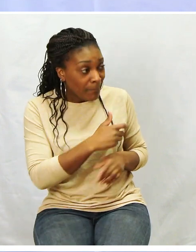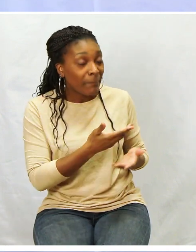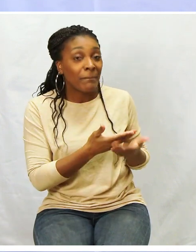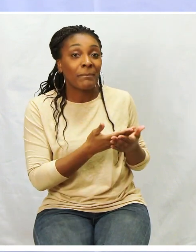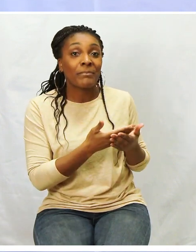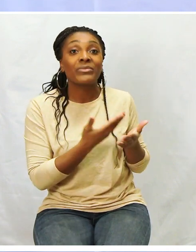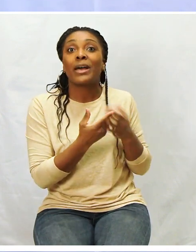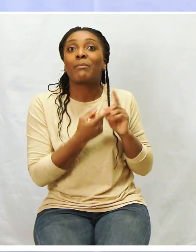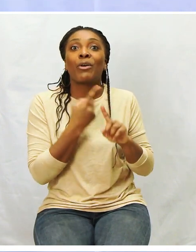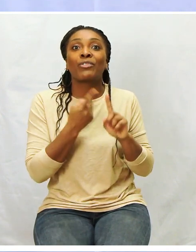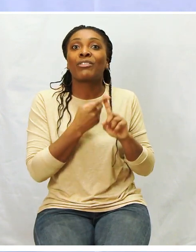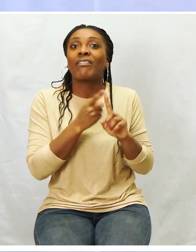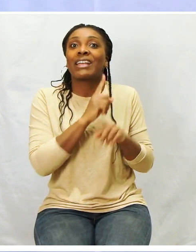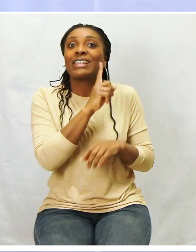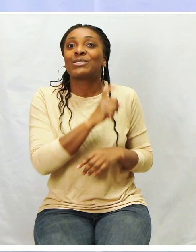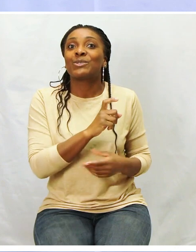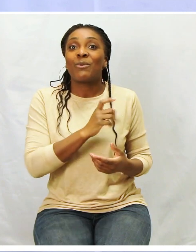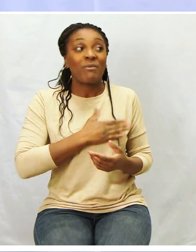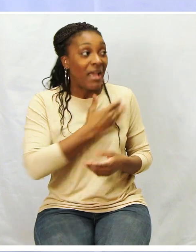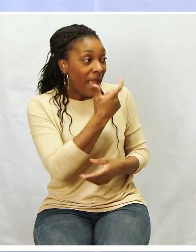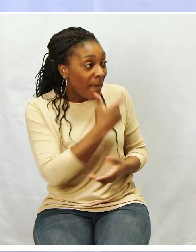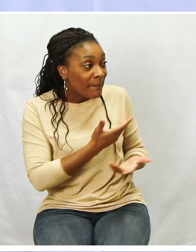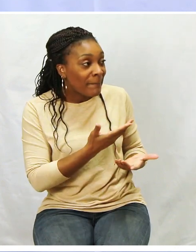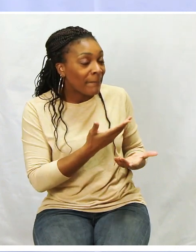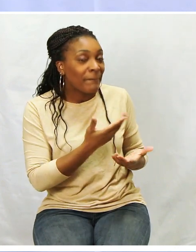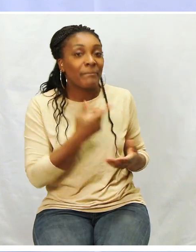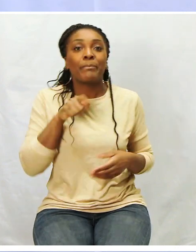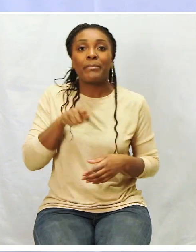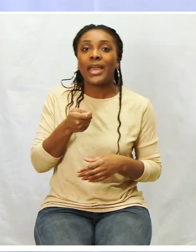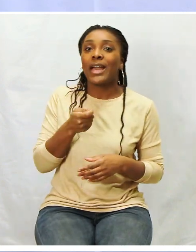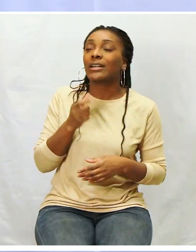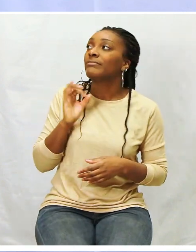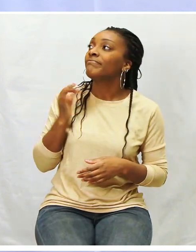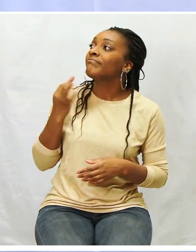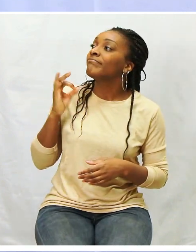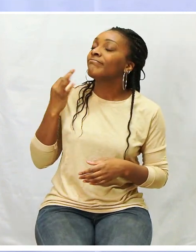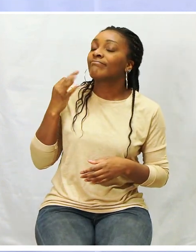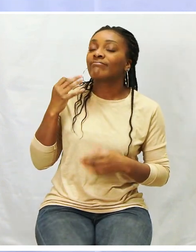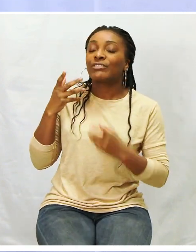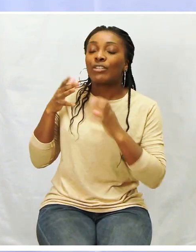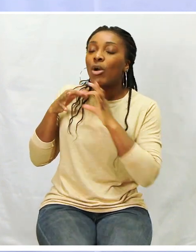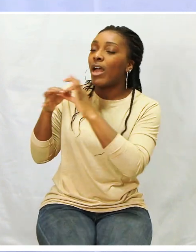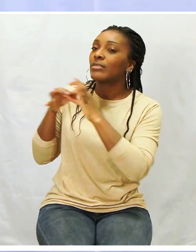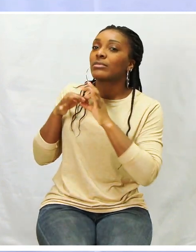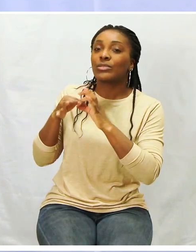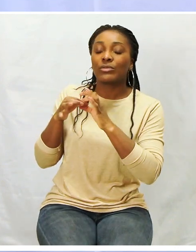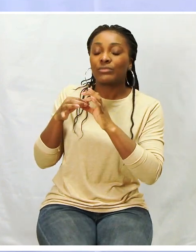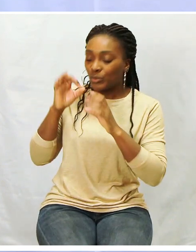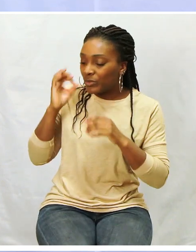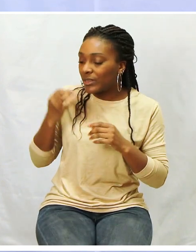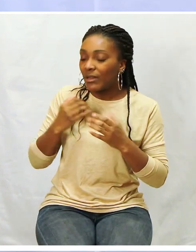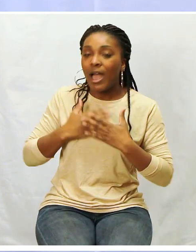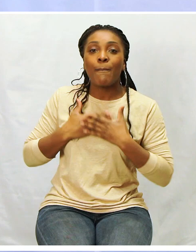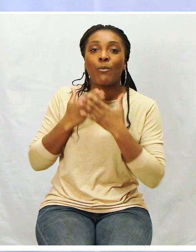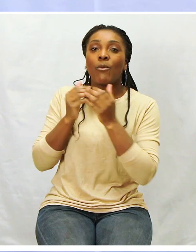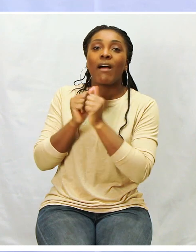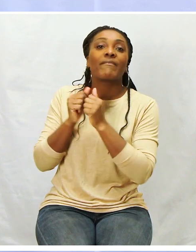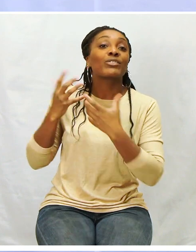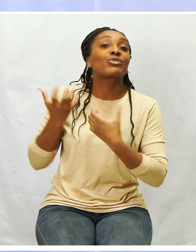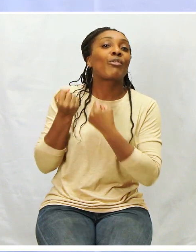question existentielle est essentielle pour la vie de Pierre, à savoir eh bien d'entrer dans une relation aujourd'hui d'amour avec son